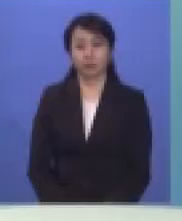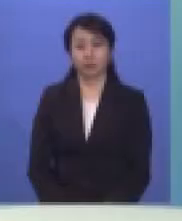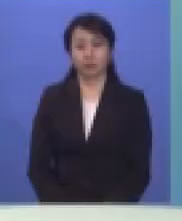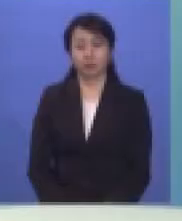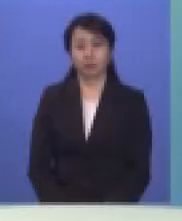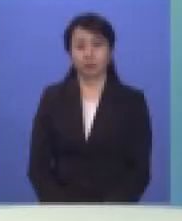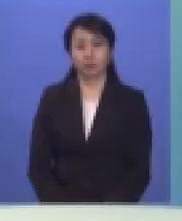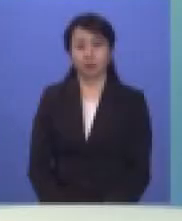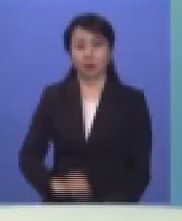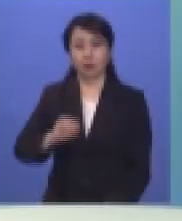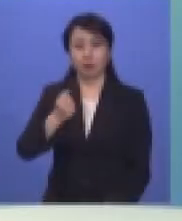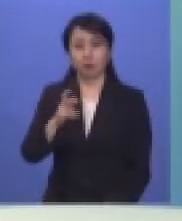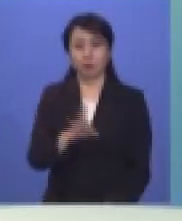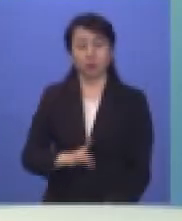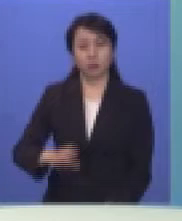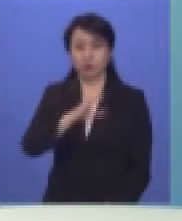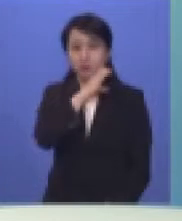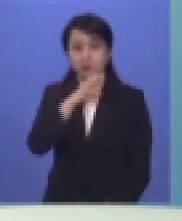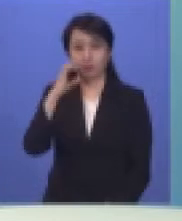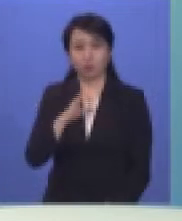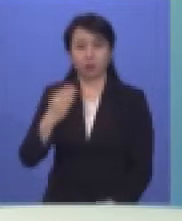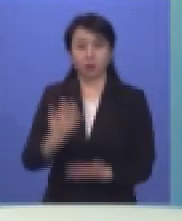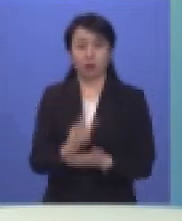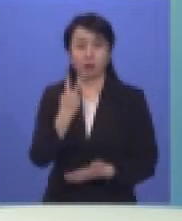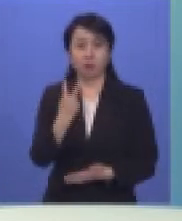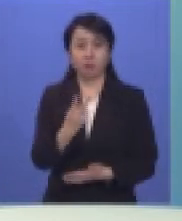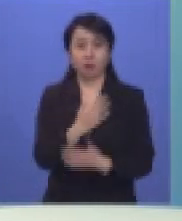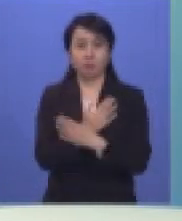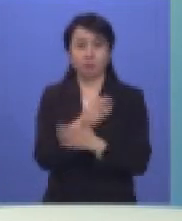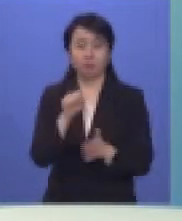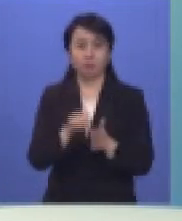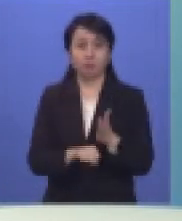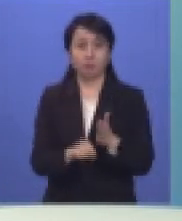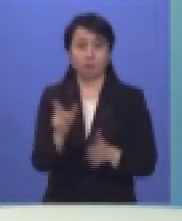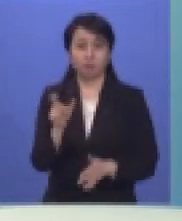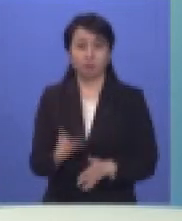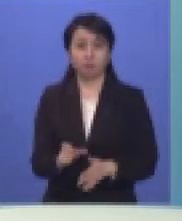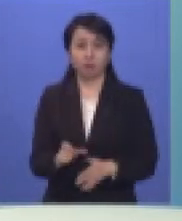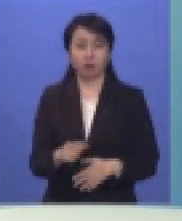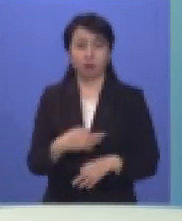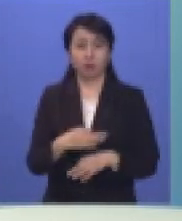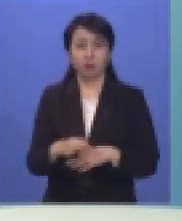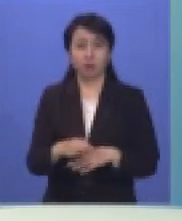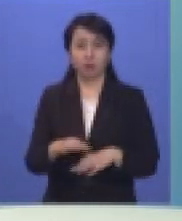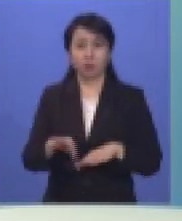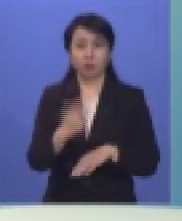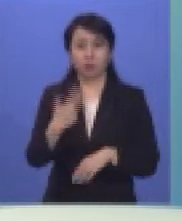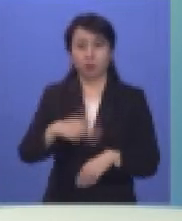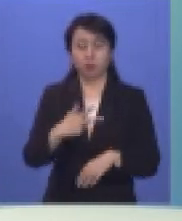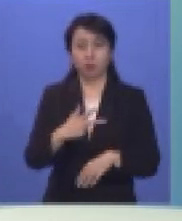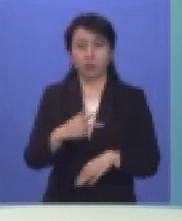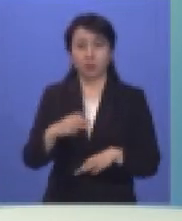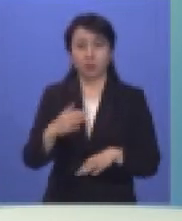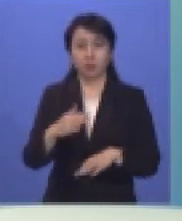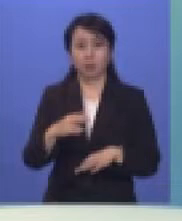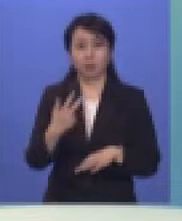новостей. В Айыртауском районе обнаружены 2 трупа с признаками насильственной смерти. Супруги 33 и